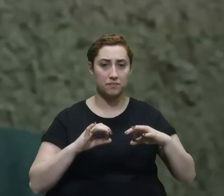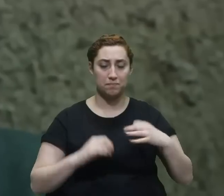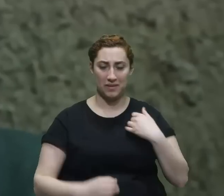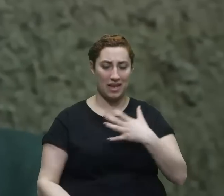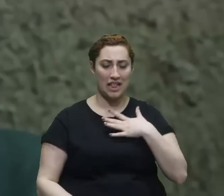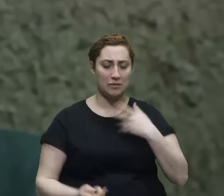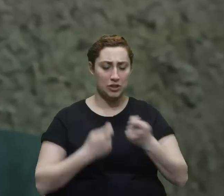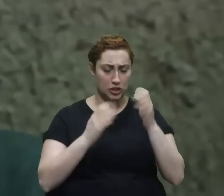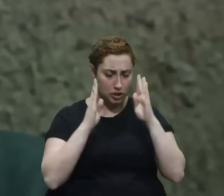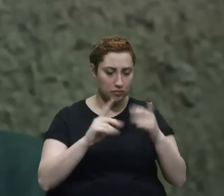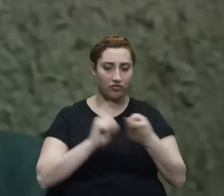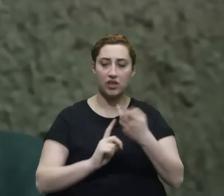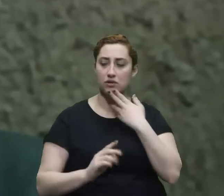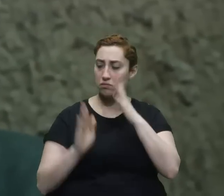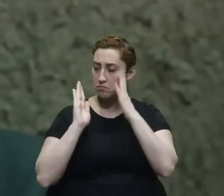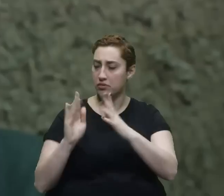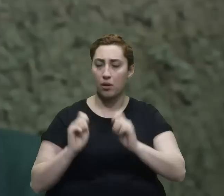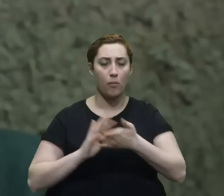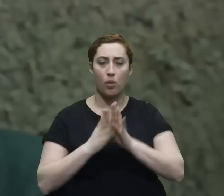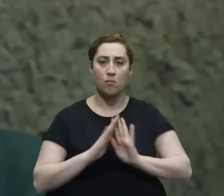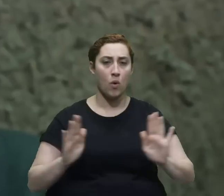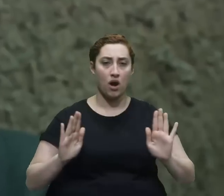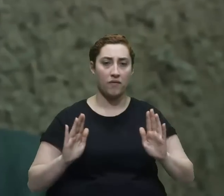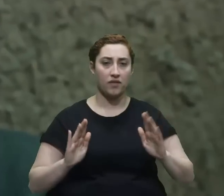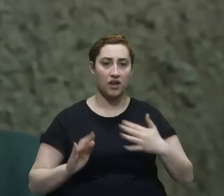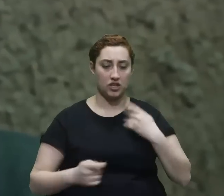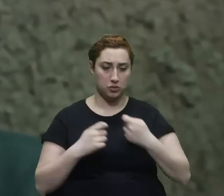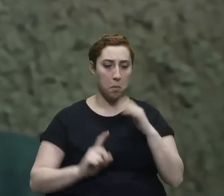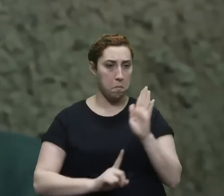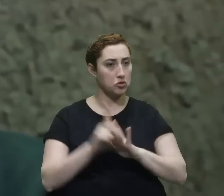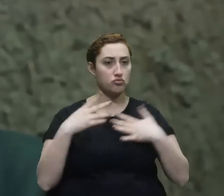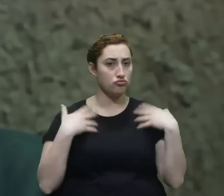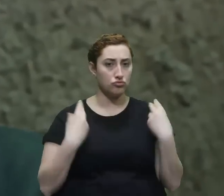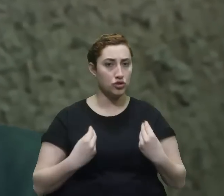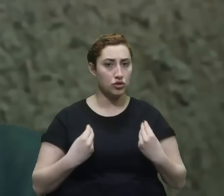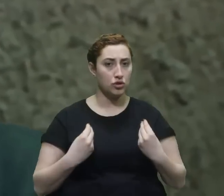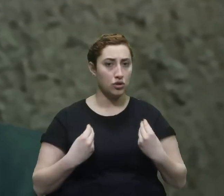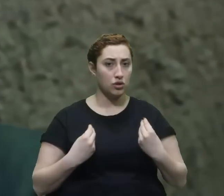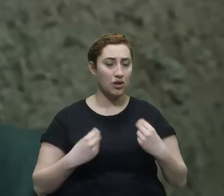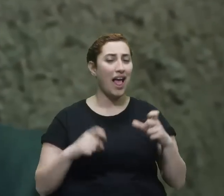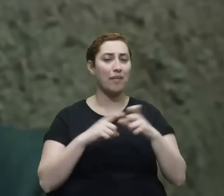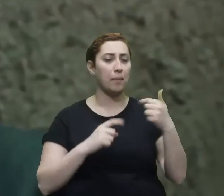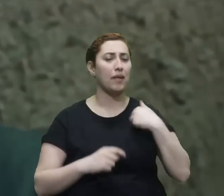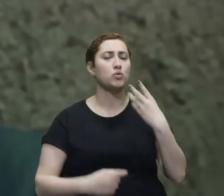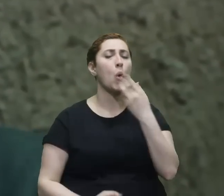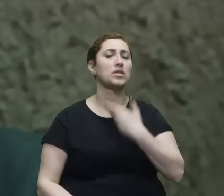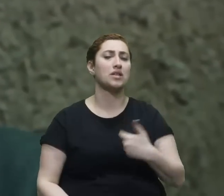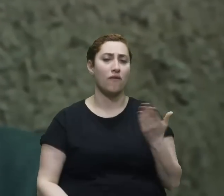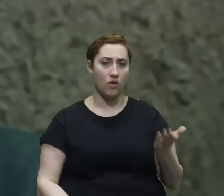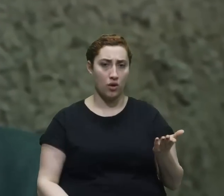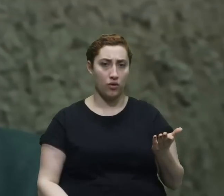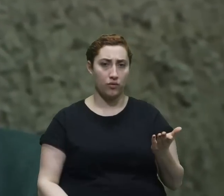Kendimi işime ve kızıma adamıştım. İşimde başarılıydım. Edmond beni çok severdi.